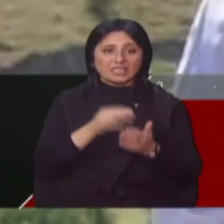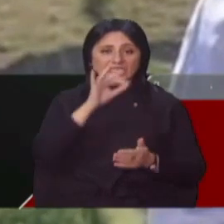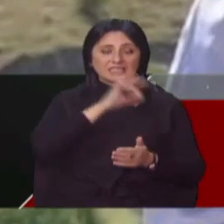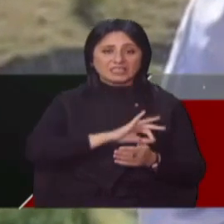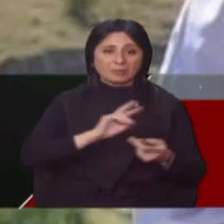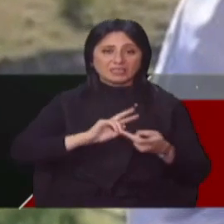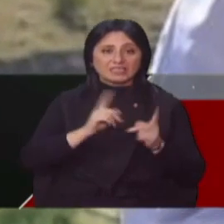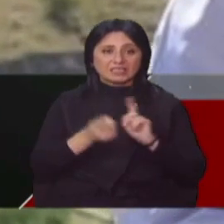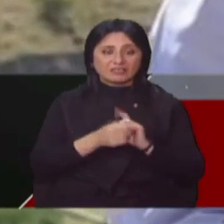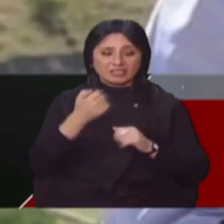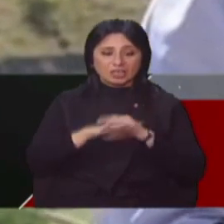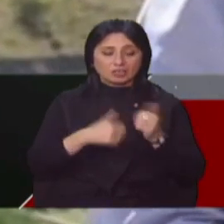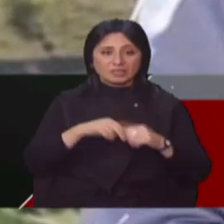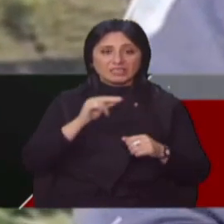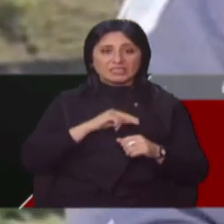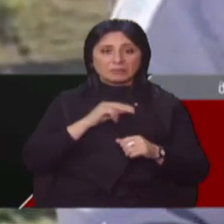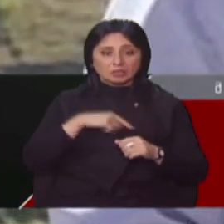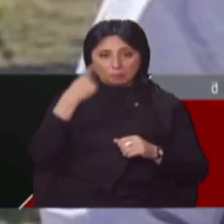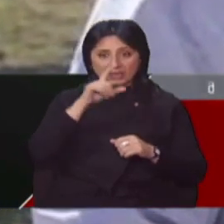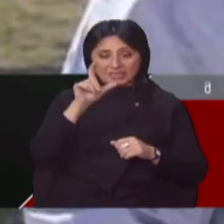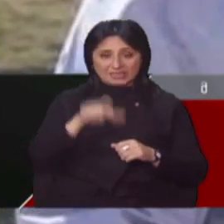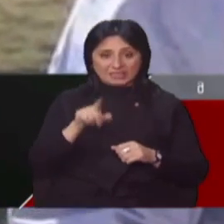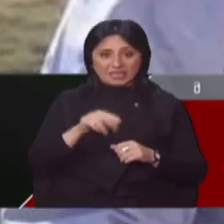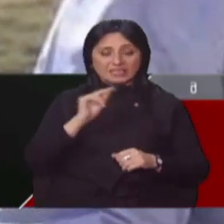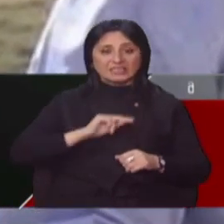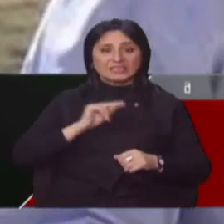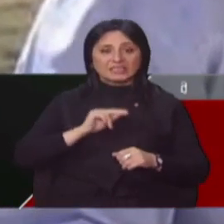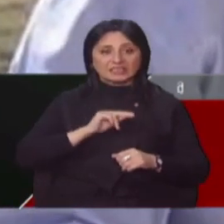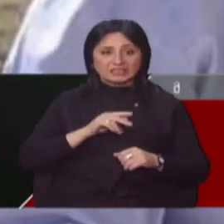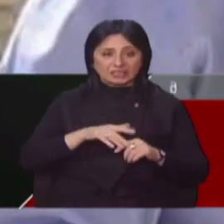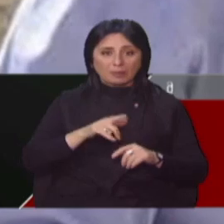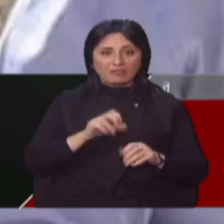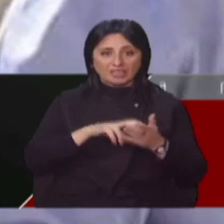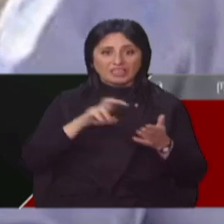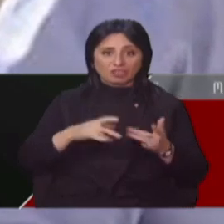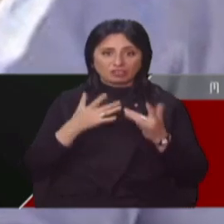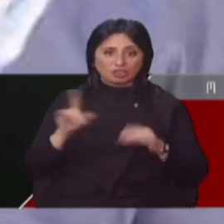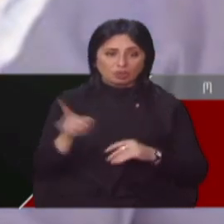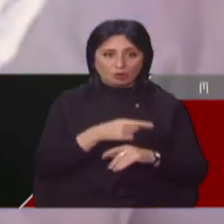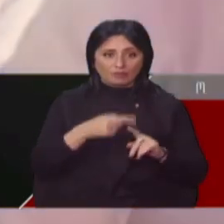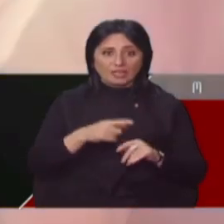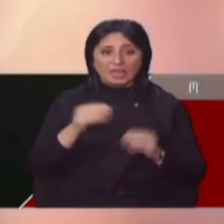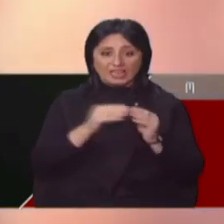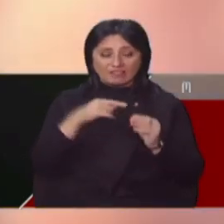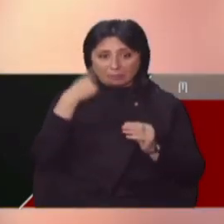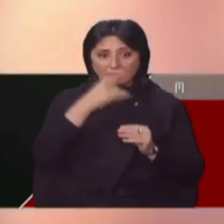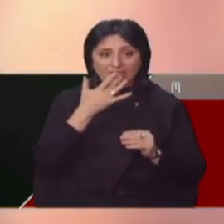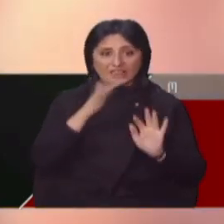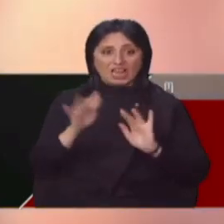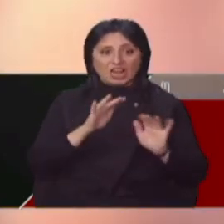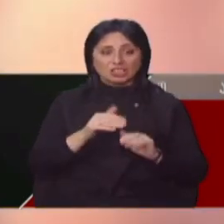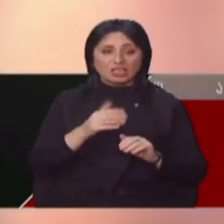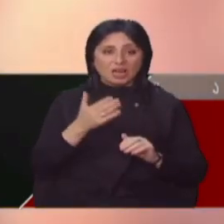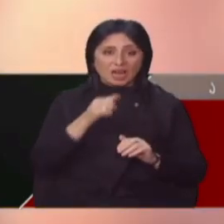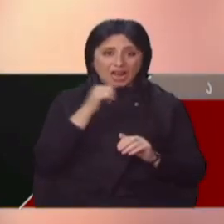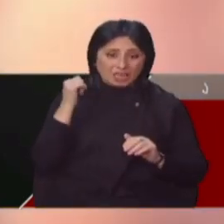სარგებლის სანაცვლოდ ცესკოს თანამდებობის პირისგან სამსახურის დემარშით დატოვებას ითხოვდა. იგივე პირმა ნაციონალურ მოძრაობას